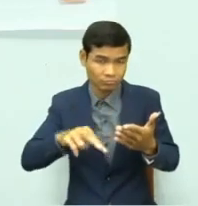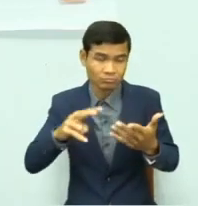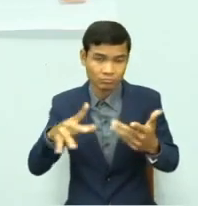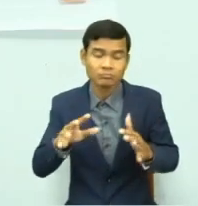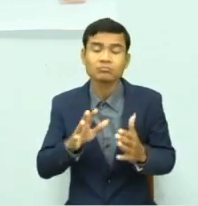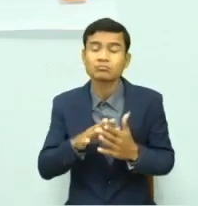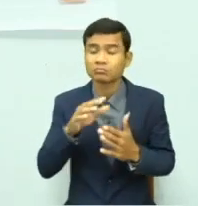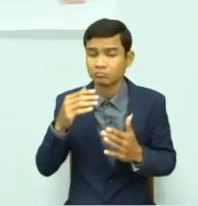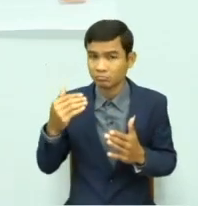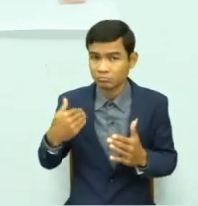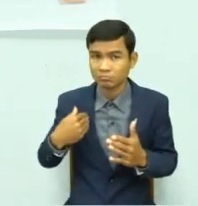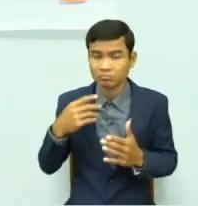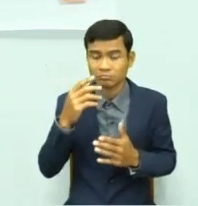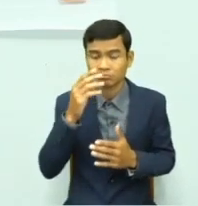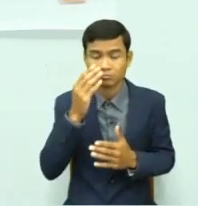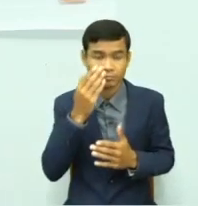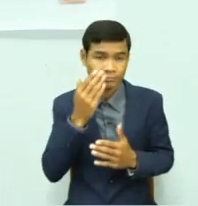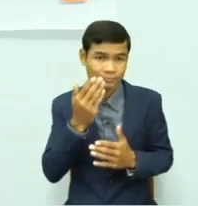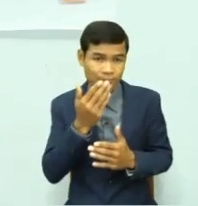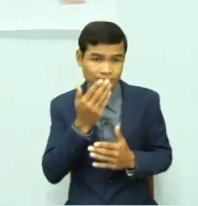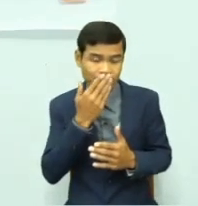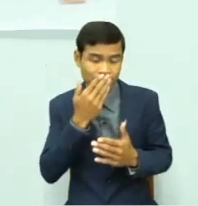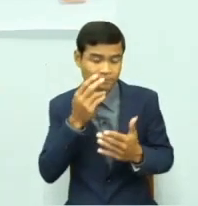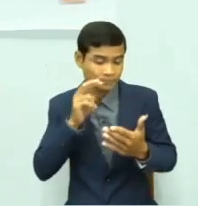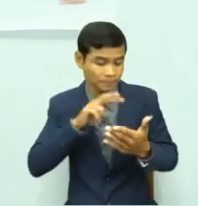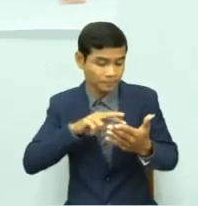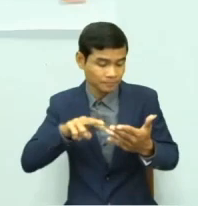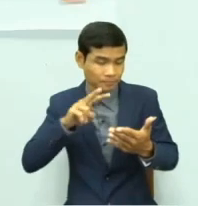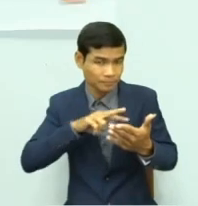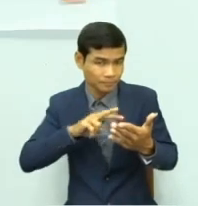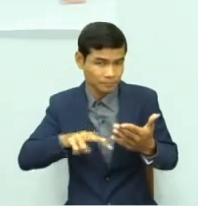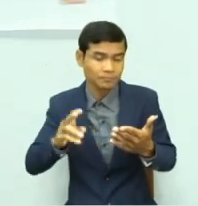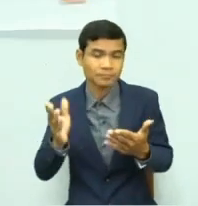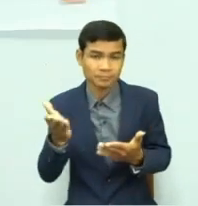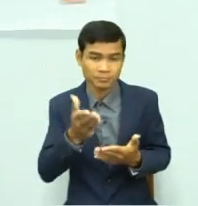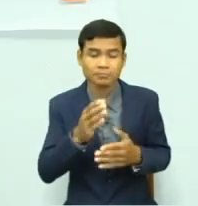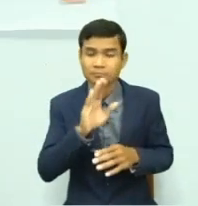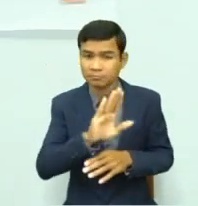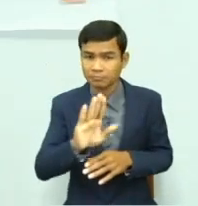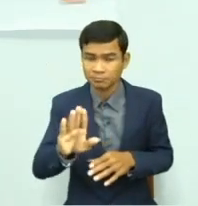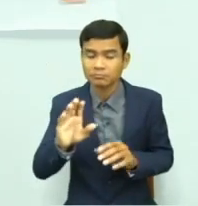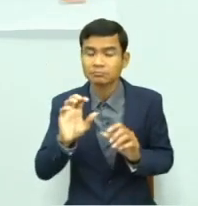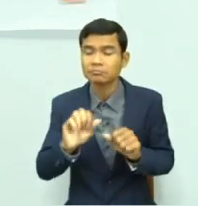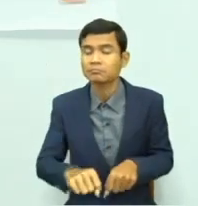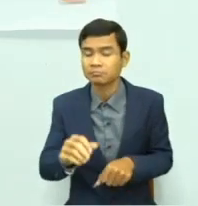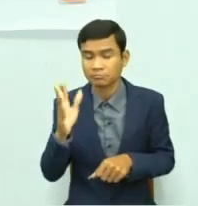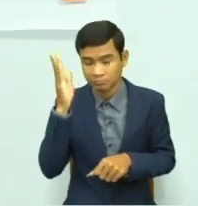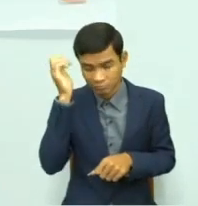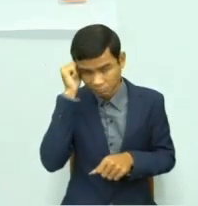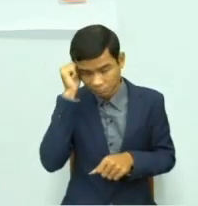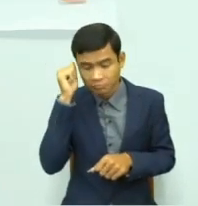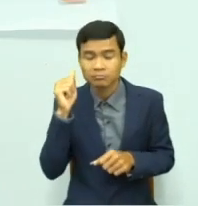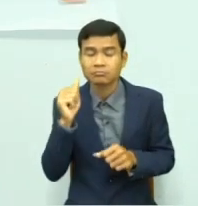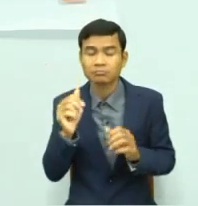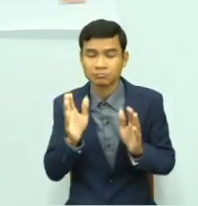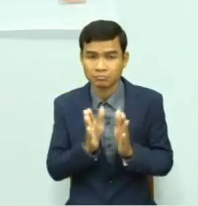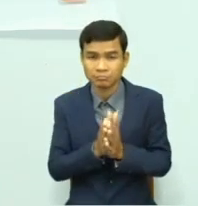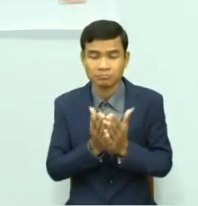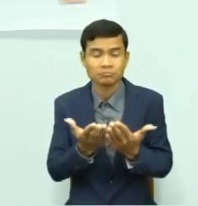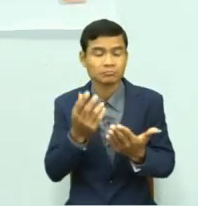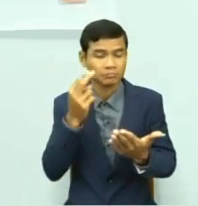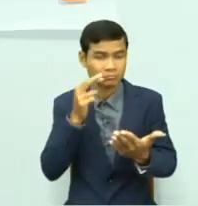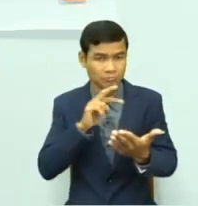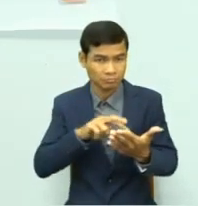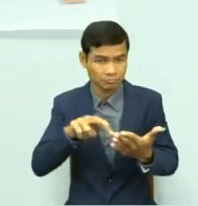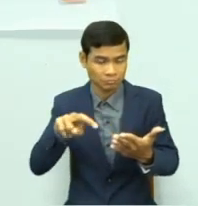bàn ăn, đôi xinh ngập đôi khuôn ăn tặng ạc này đây nà con. Chà, chẳng con chú bắt chì chong chấm. Ất tập bọt bà dương bàn hay nà